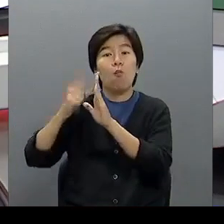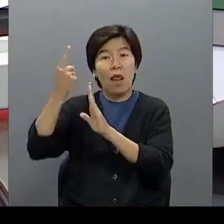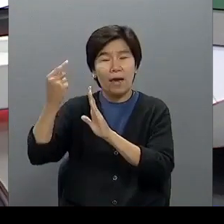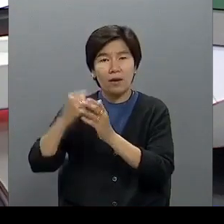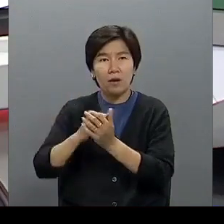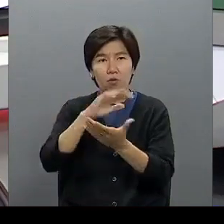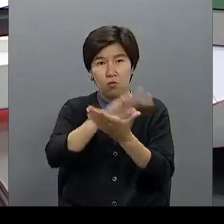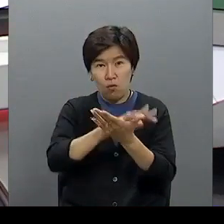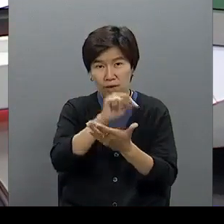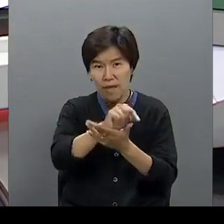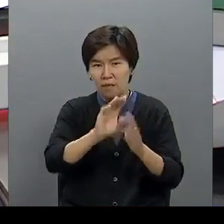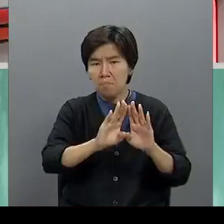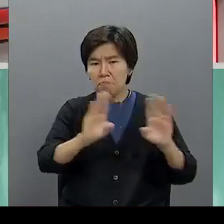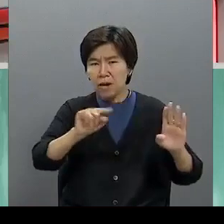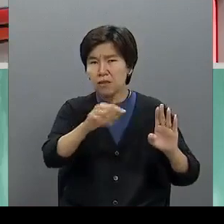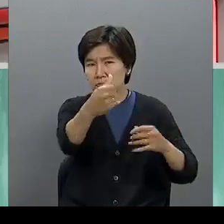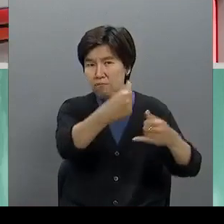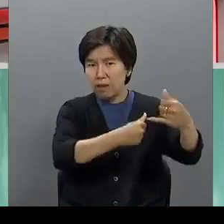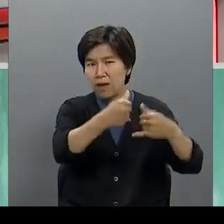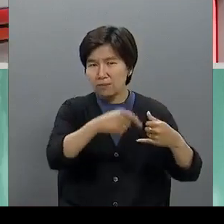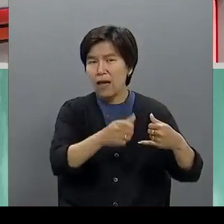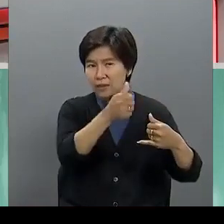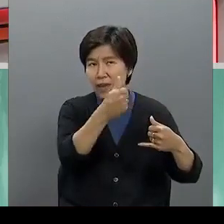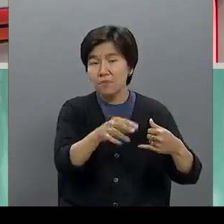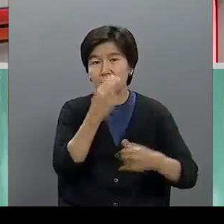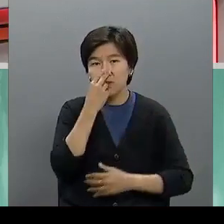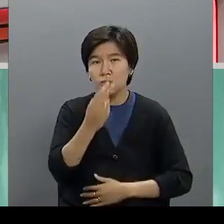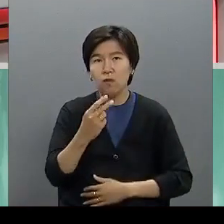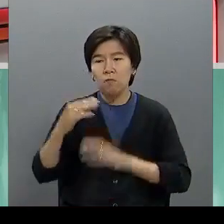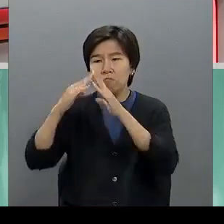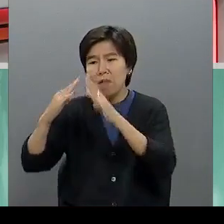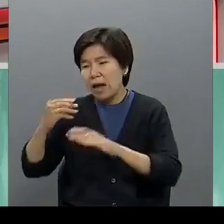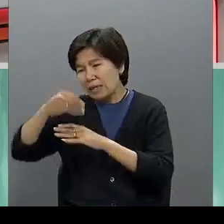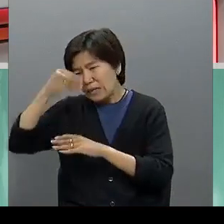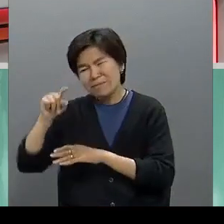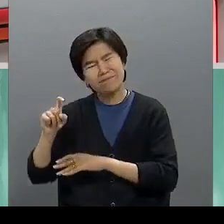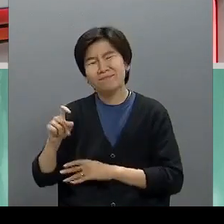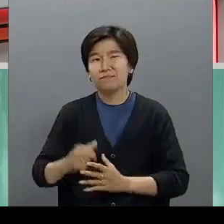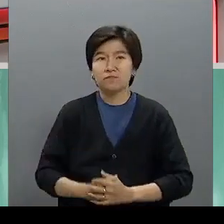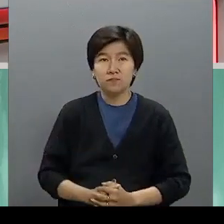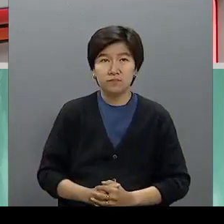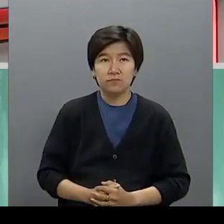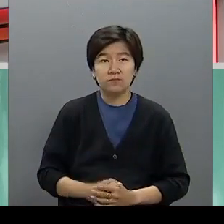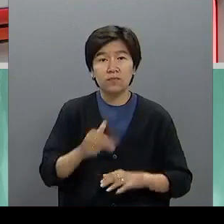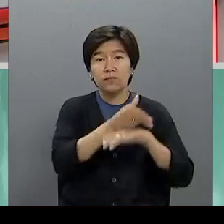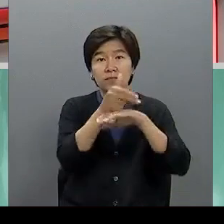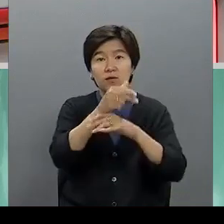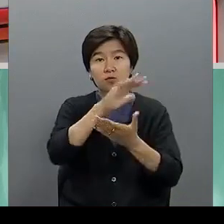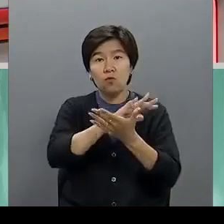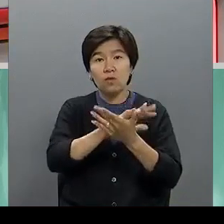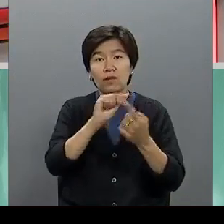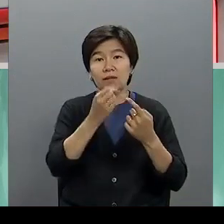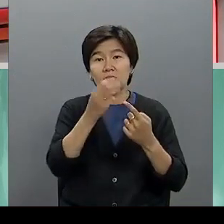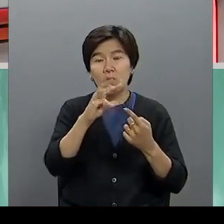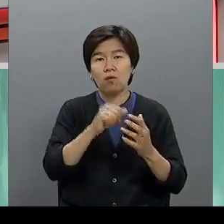นรู้แทนการเรียนที่บ้านครับติดตามจากคุณโกวิทบุญธรรมรายงานสดมาจากโรงเรียนเพียงหลวง16สาขาขุนต้าอำเภอเทิง